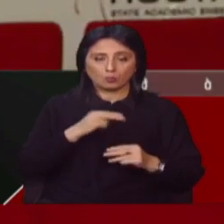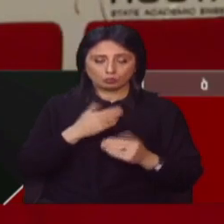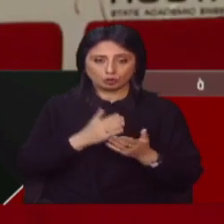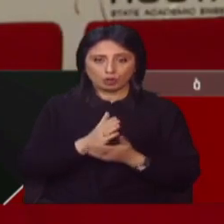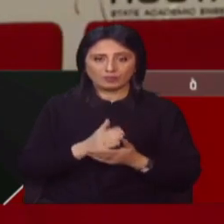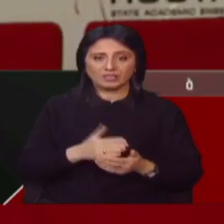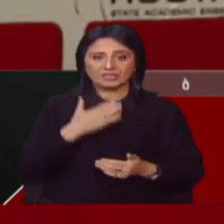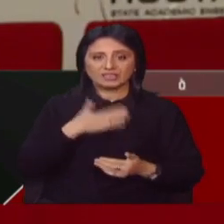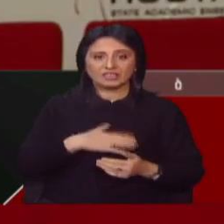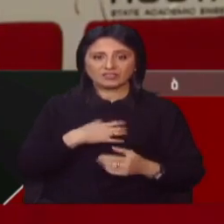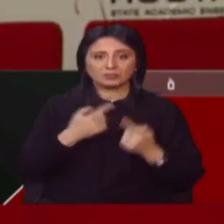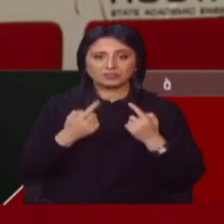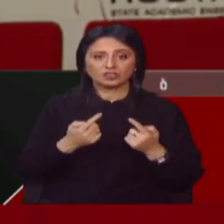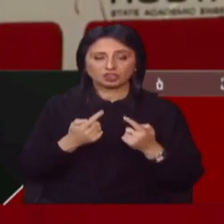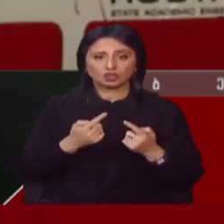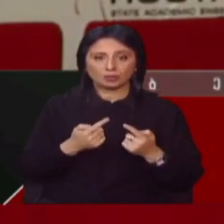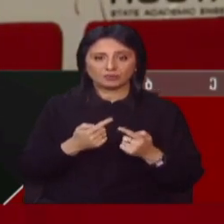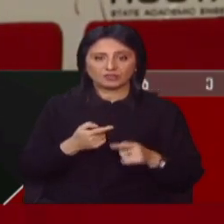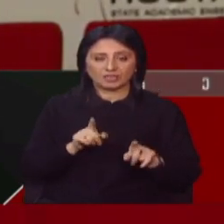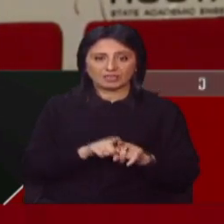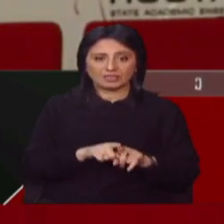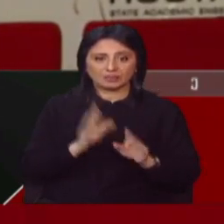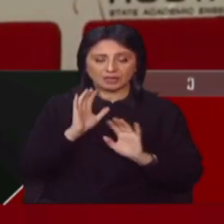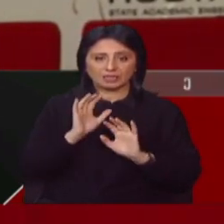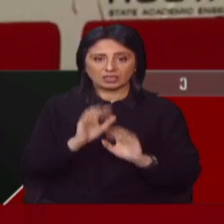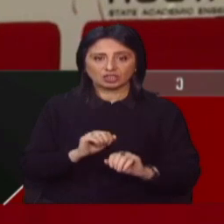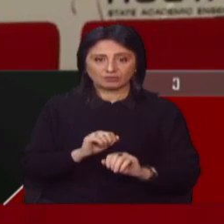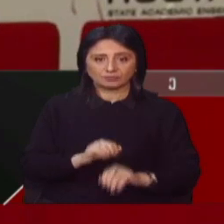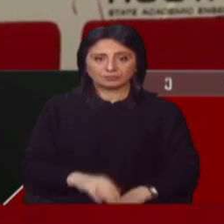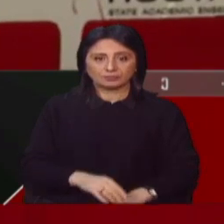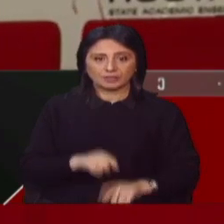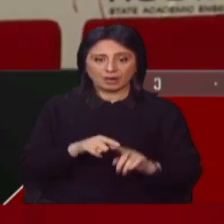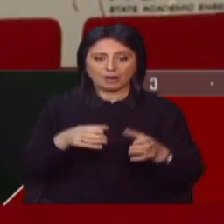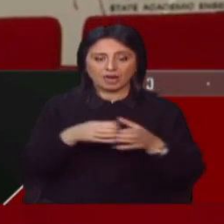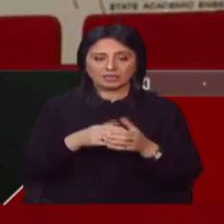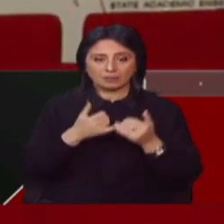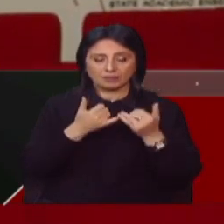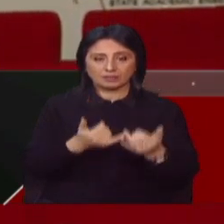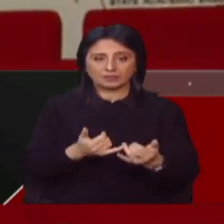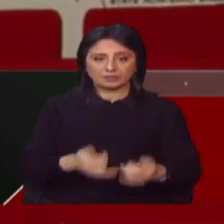მუშაობს. საკმაოდ მნიშვნელოვანია ესეთი მხარდაჭერა ამ ანსამბლისთვის,